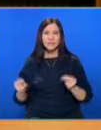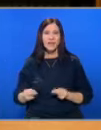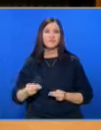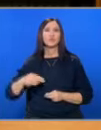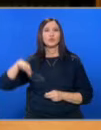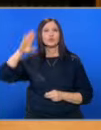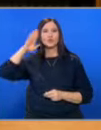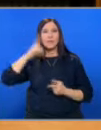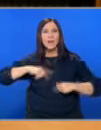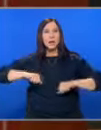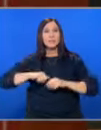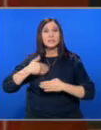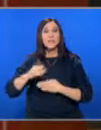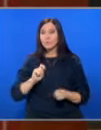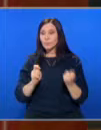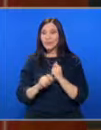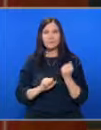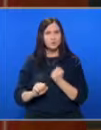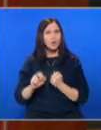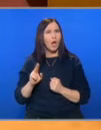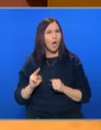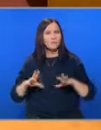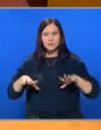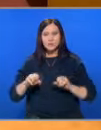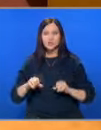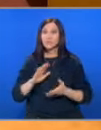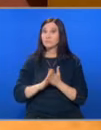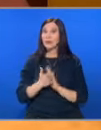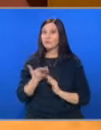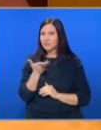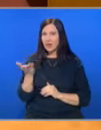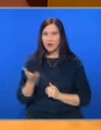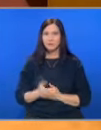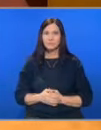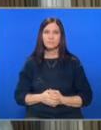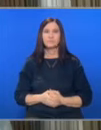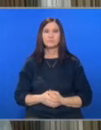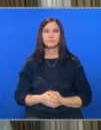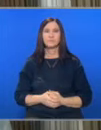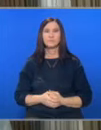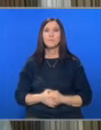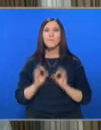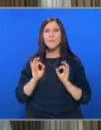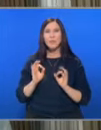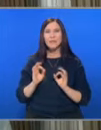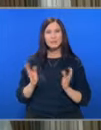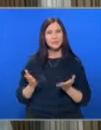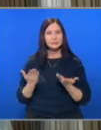служебен кабинет след промените в Конституцията и как властта ще се справи с тях? В момента сме